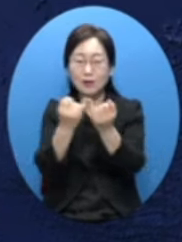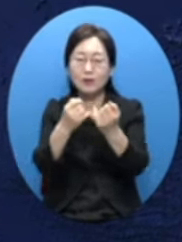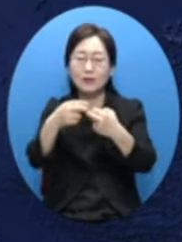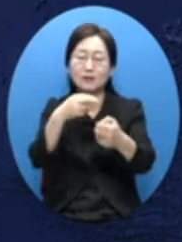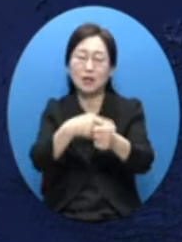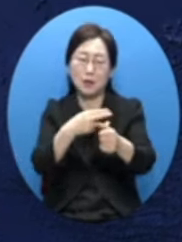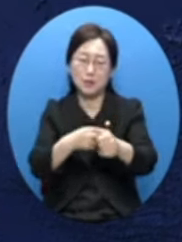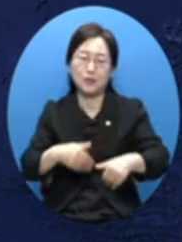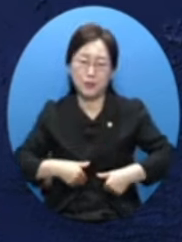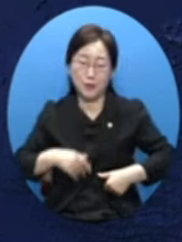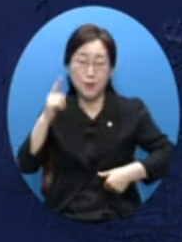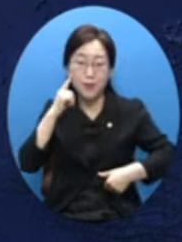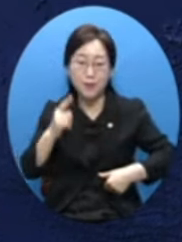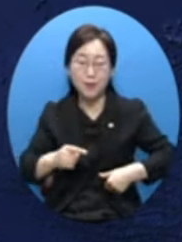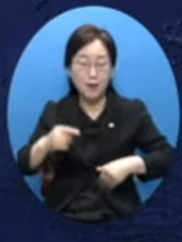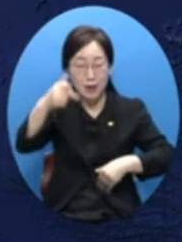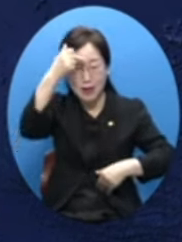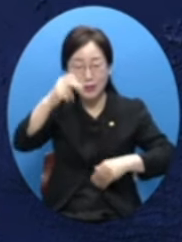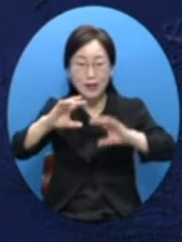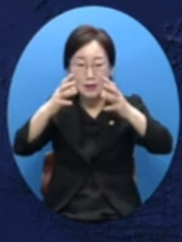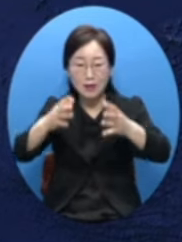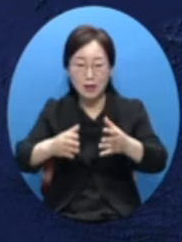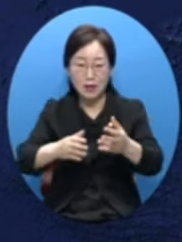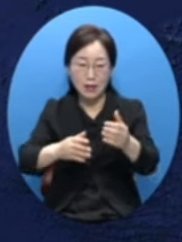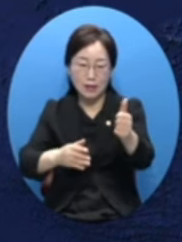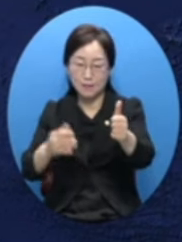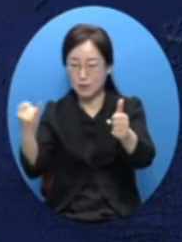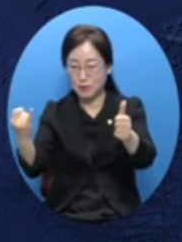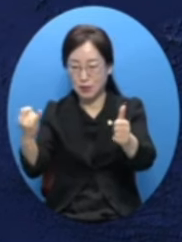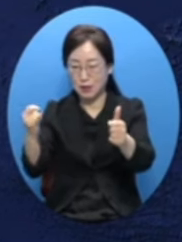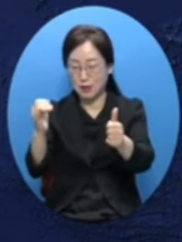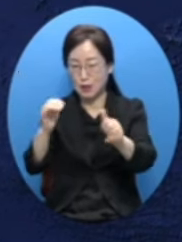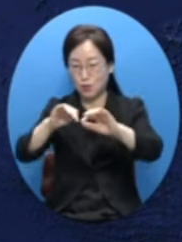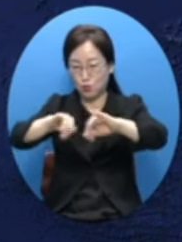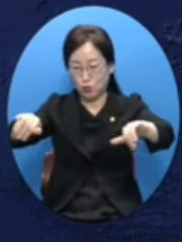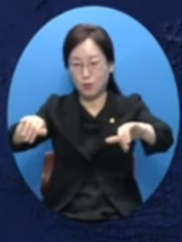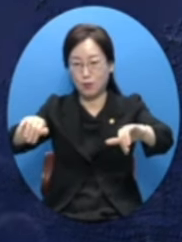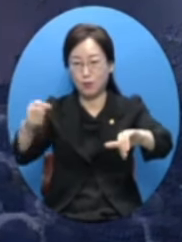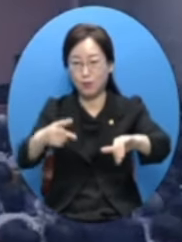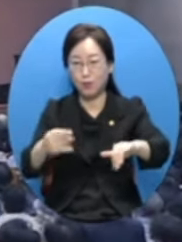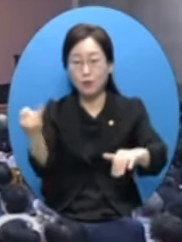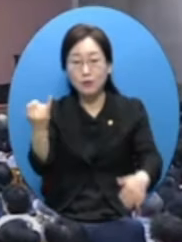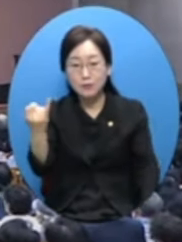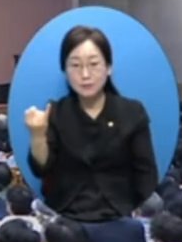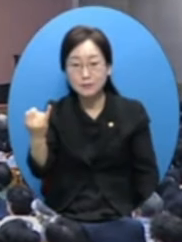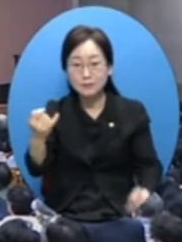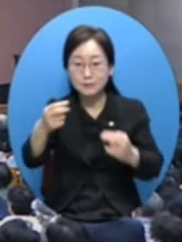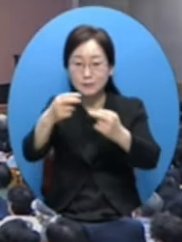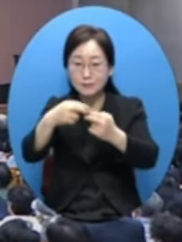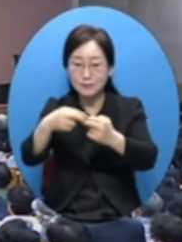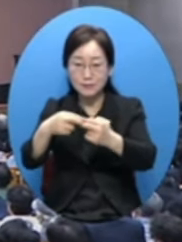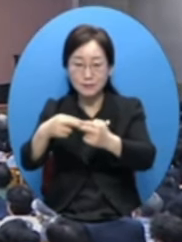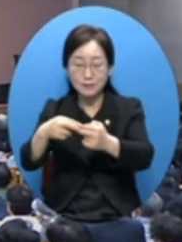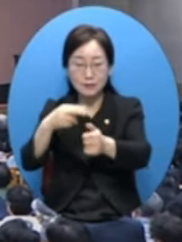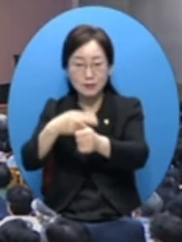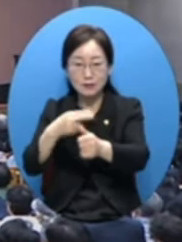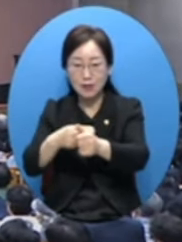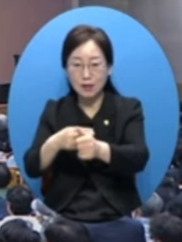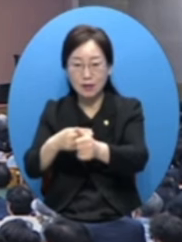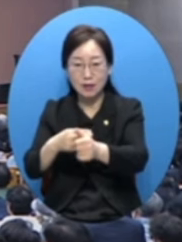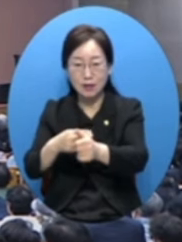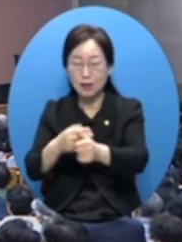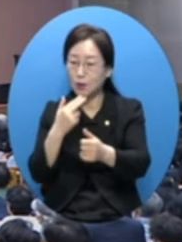남녀 구별이 있는 나라고 또 여자들이 의학적으로 돌볼 수 있는 그런 시스템이 안 되는